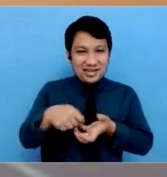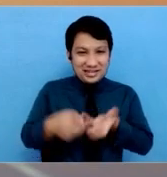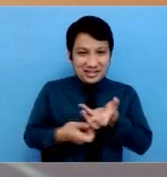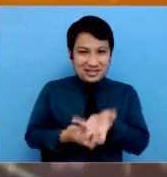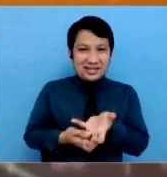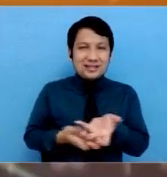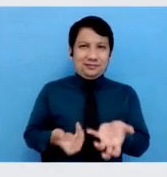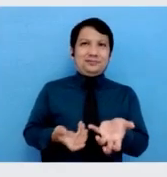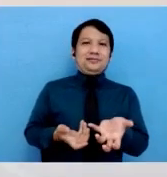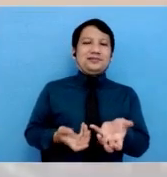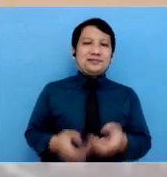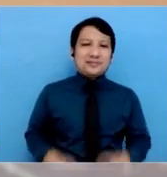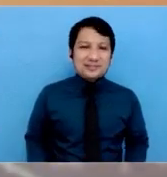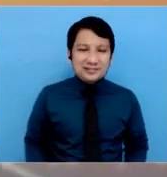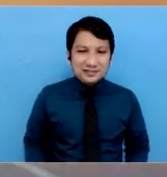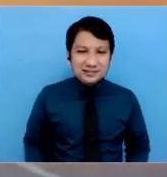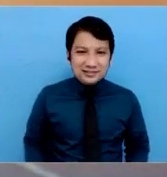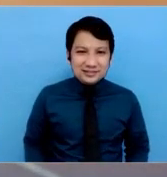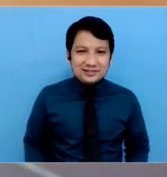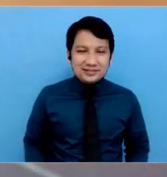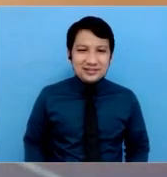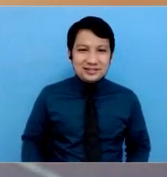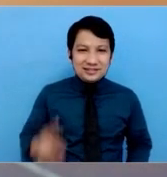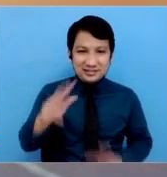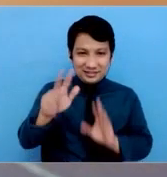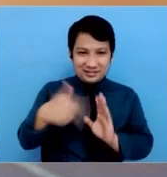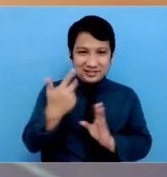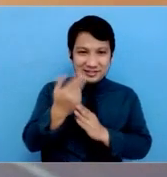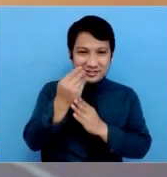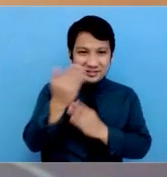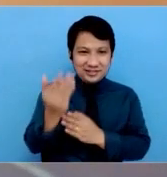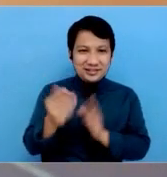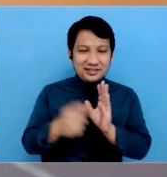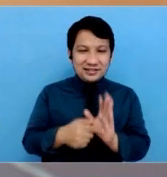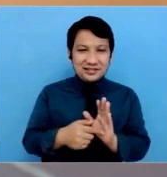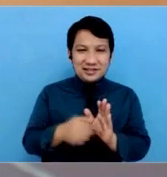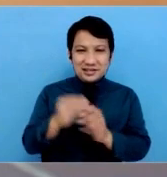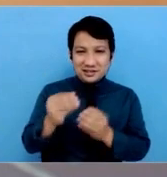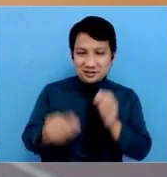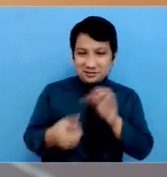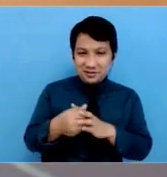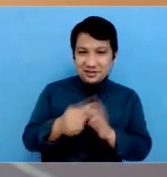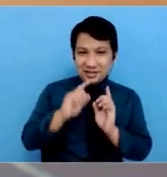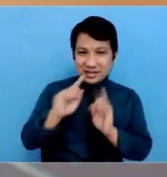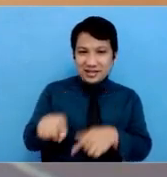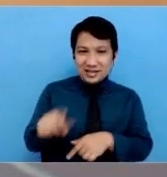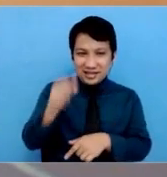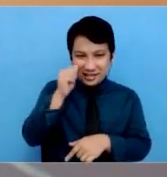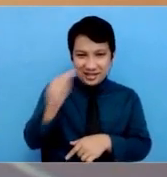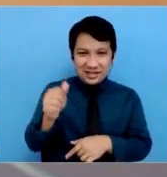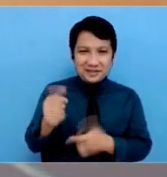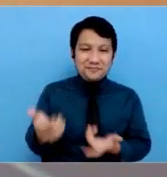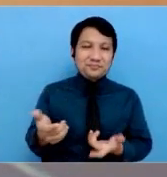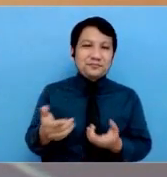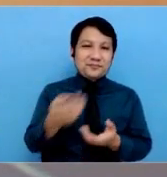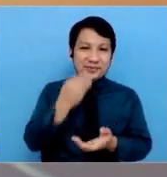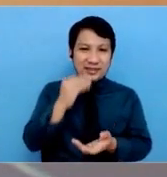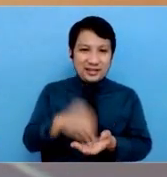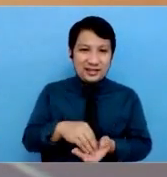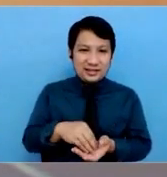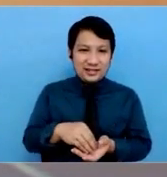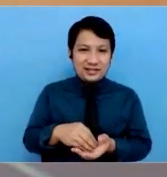talaga? After just 3 hours, isang meme naman ang tila sagot ni Alodia. Ang message,